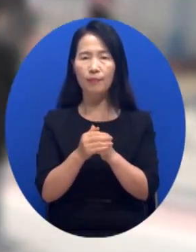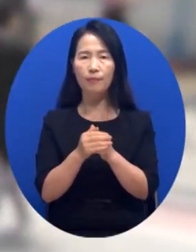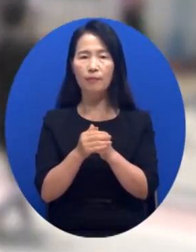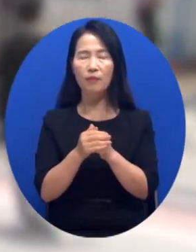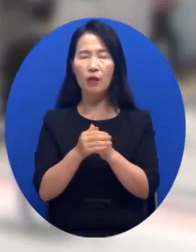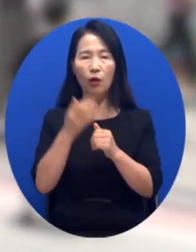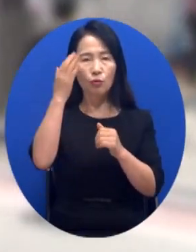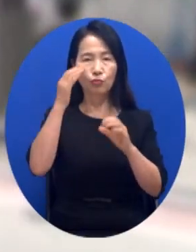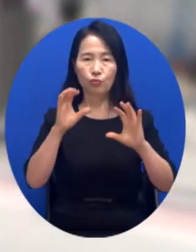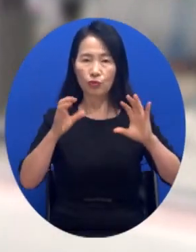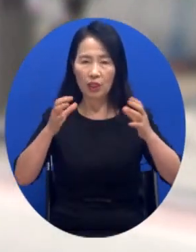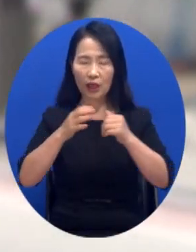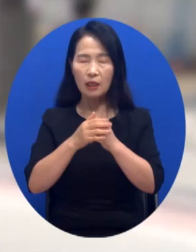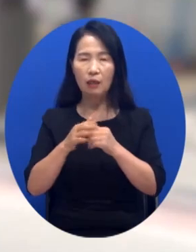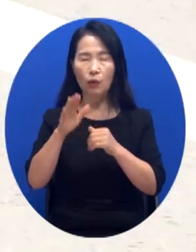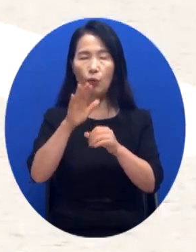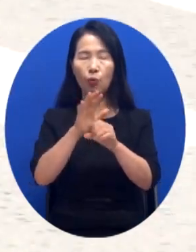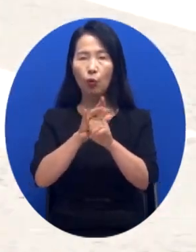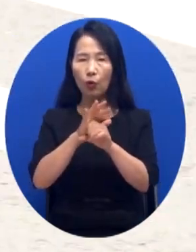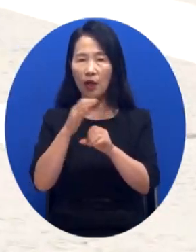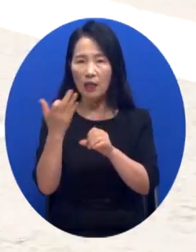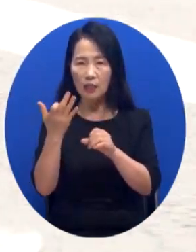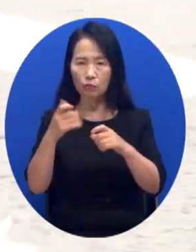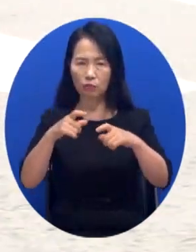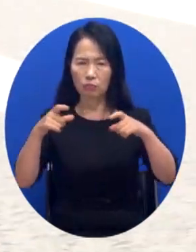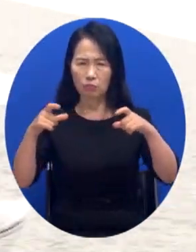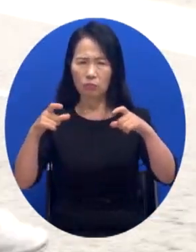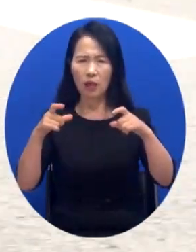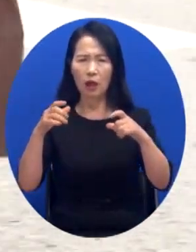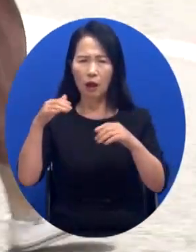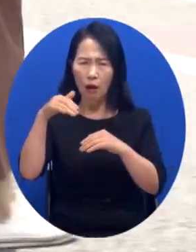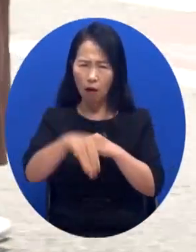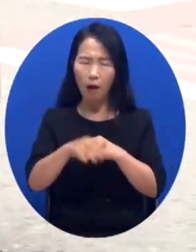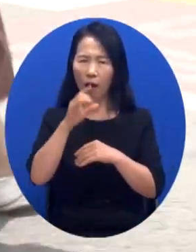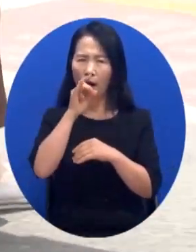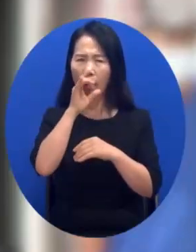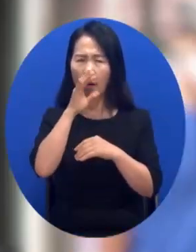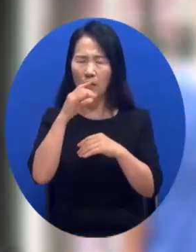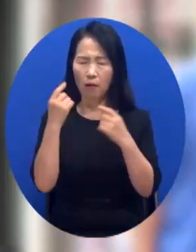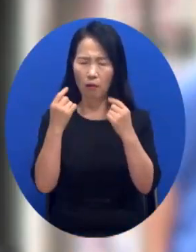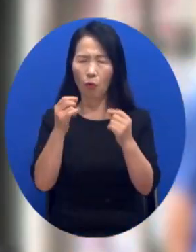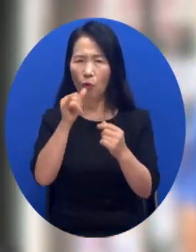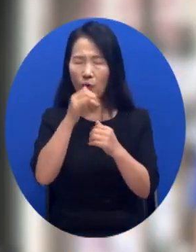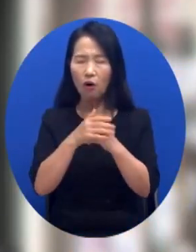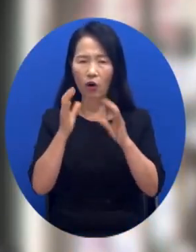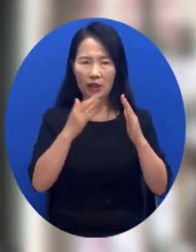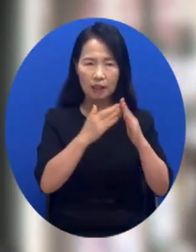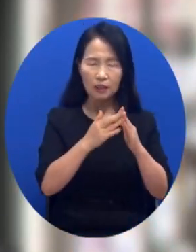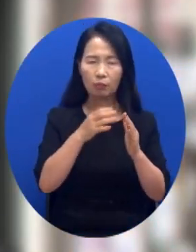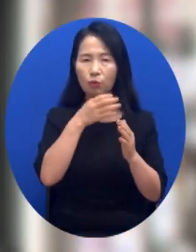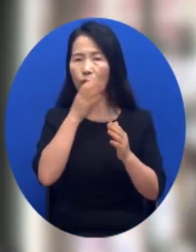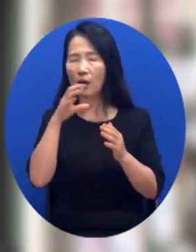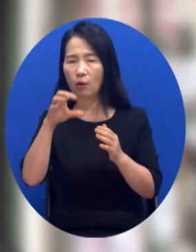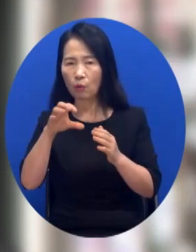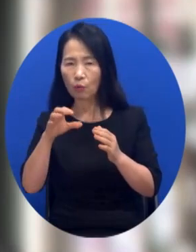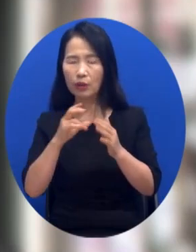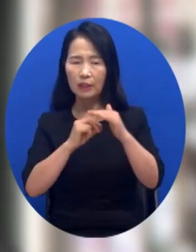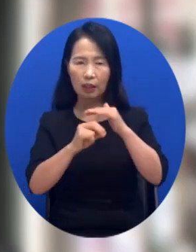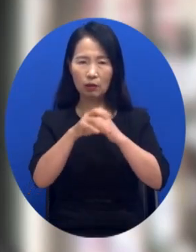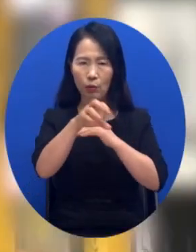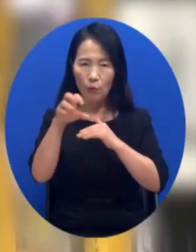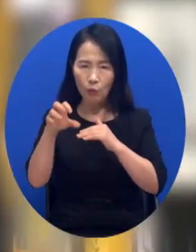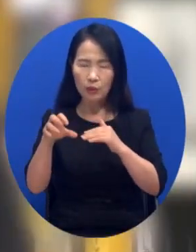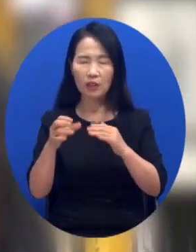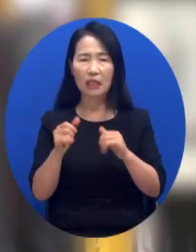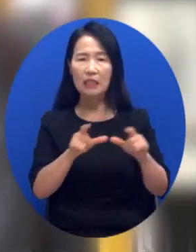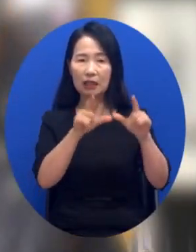국내 코로나19 확산세는 좀처럼 꺾이지 않고 있습니다. 여전히 어린이집, 요양시설, 지하철 역사 등 일상